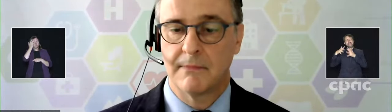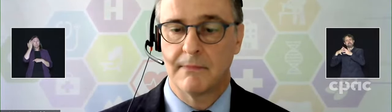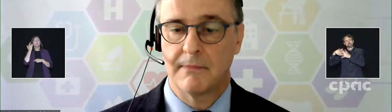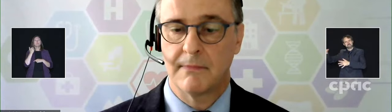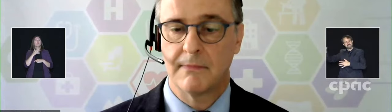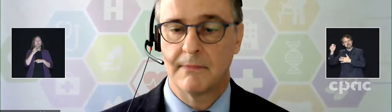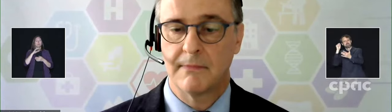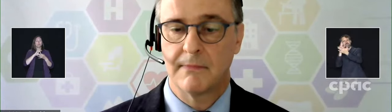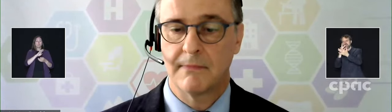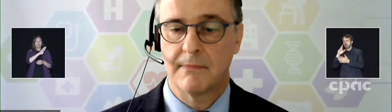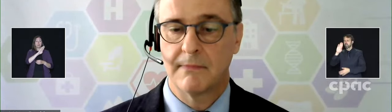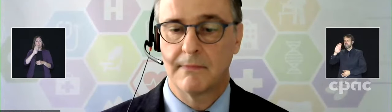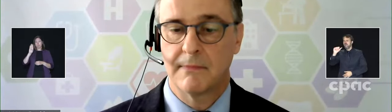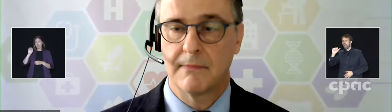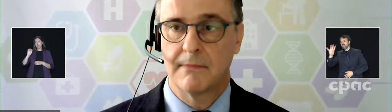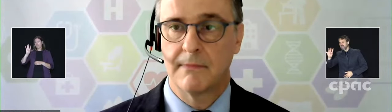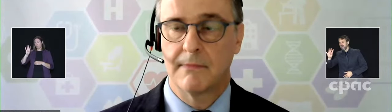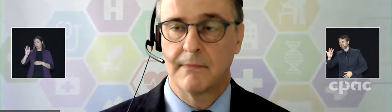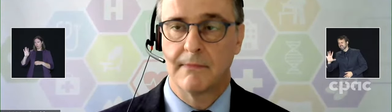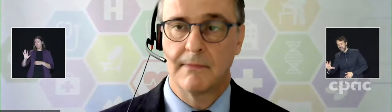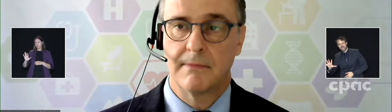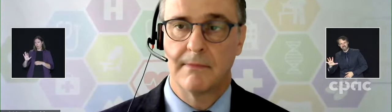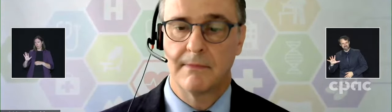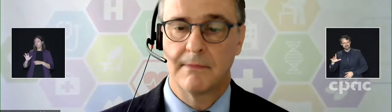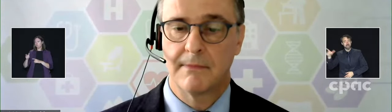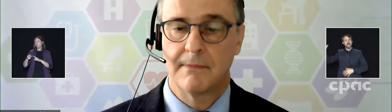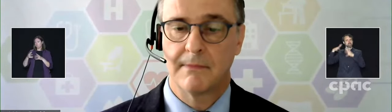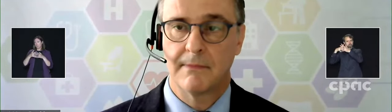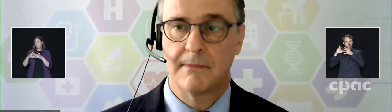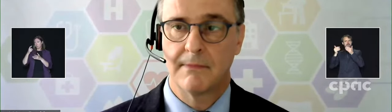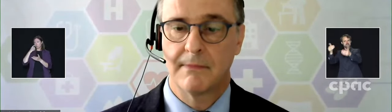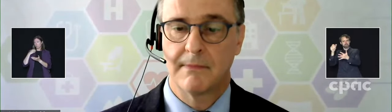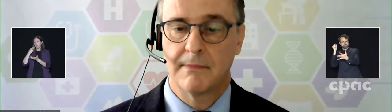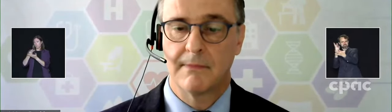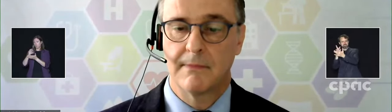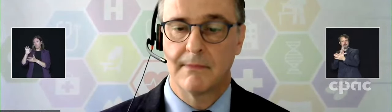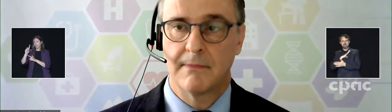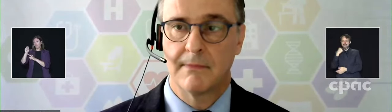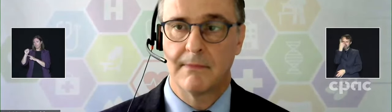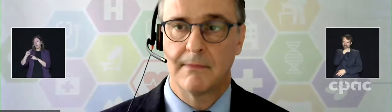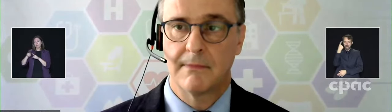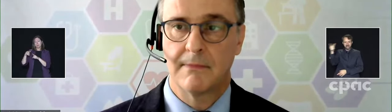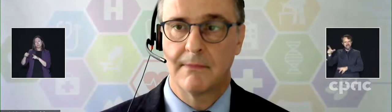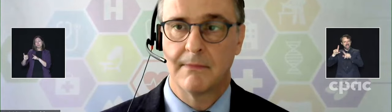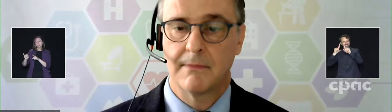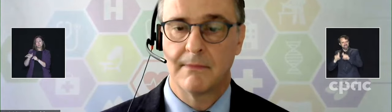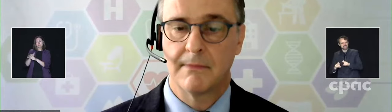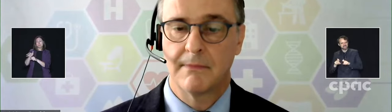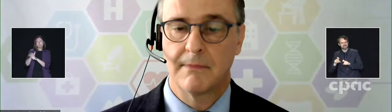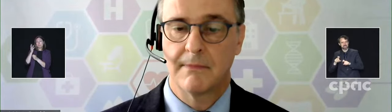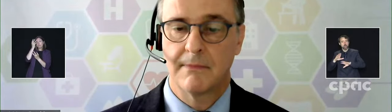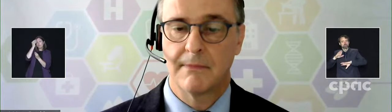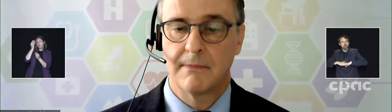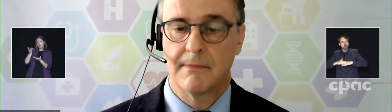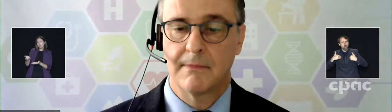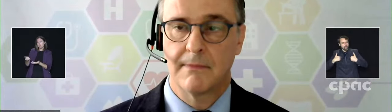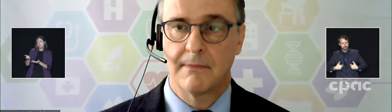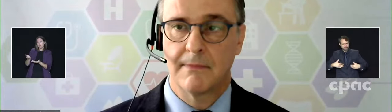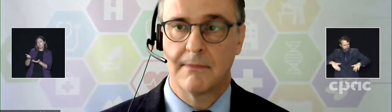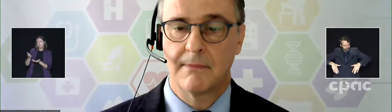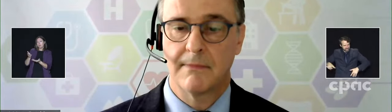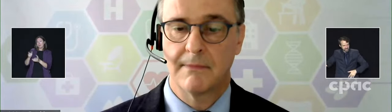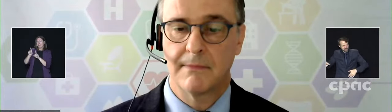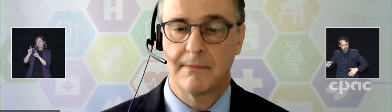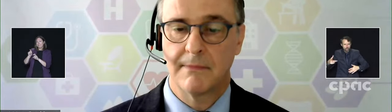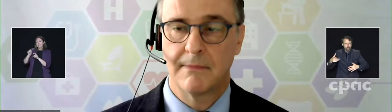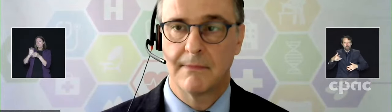la FDA, qu'il y a encore un manque de données pour les tests effectués sur les humains. Est-ce que vous êtes d'accord avec ça, qu'il y a encore